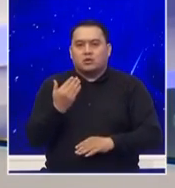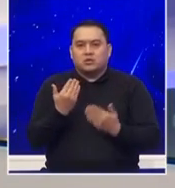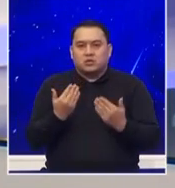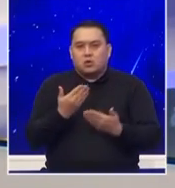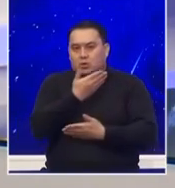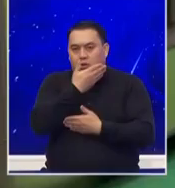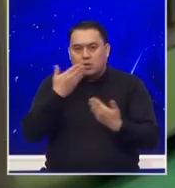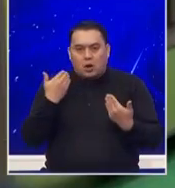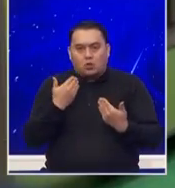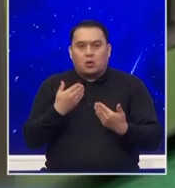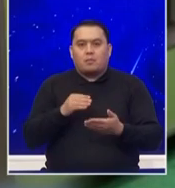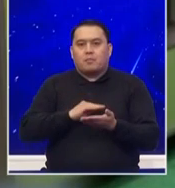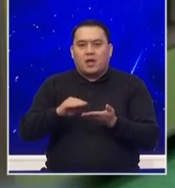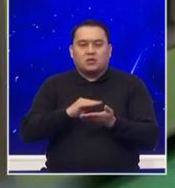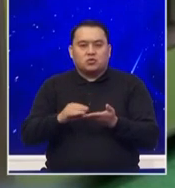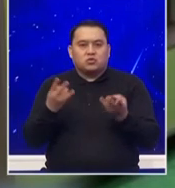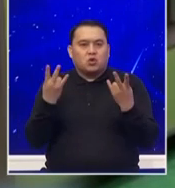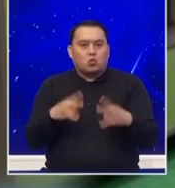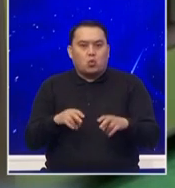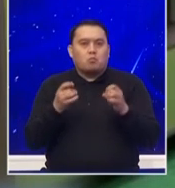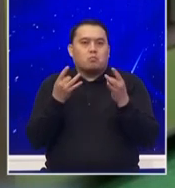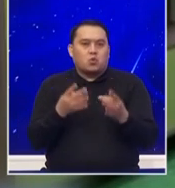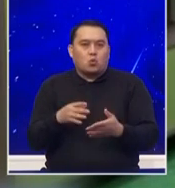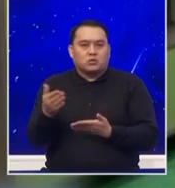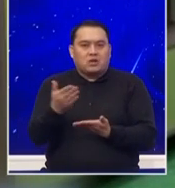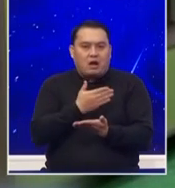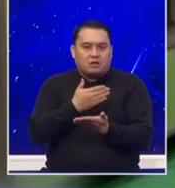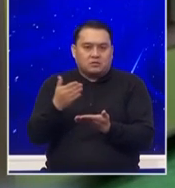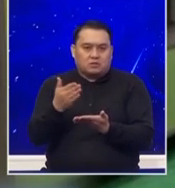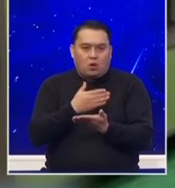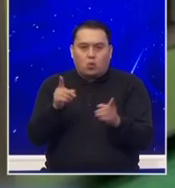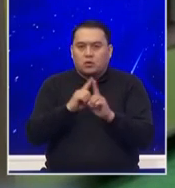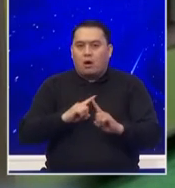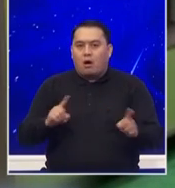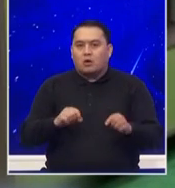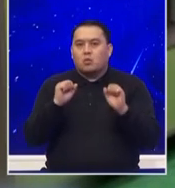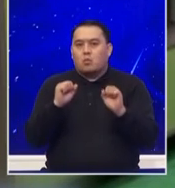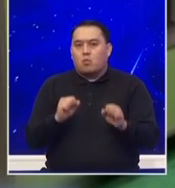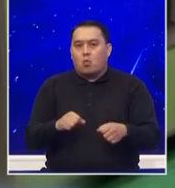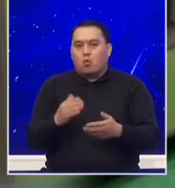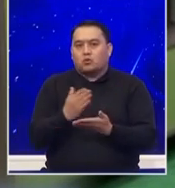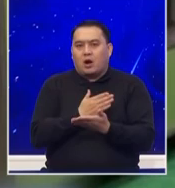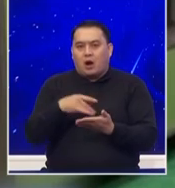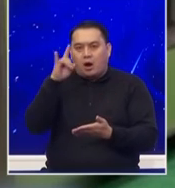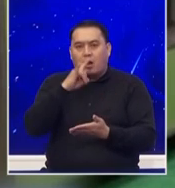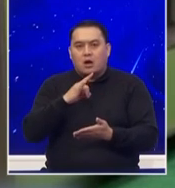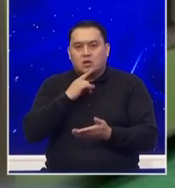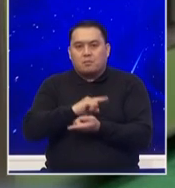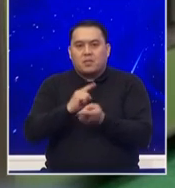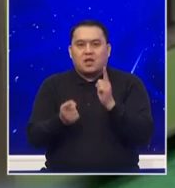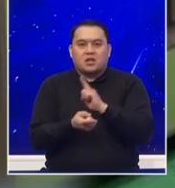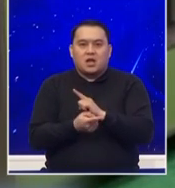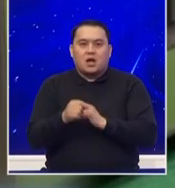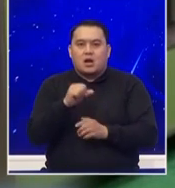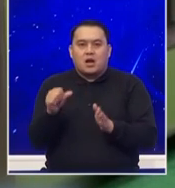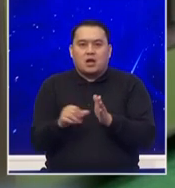нет необходимости перепечатывать текст. Его можно просто отсканировать. Уникальное приложение сканирует рукописный казахский текст и переводит его